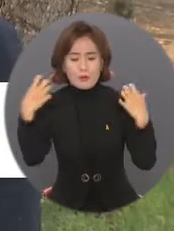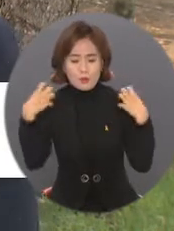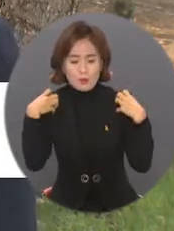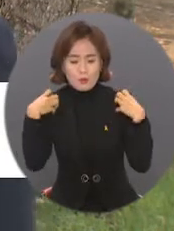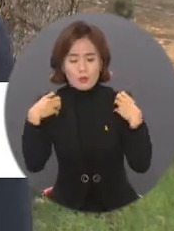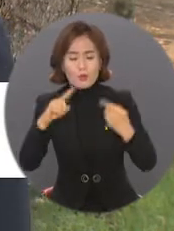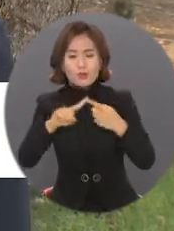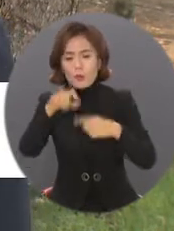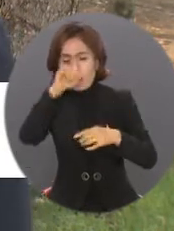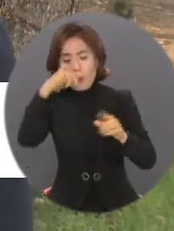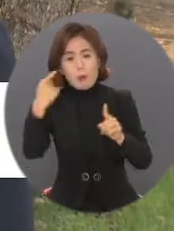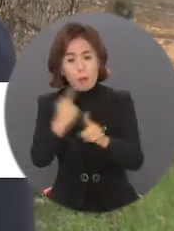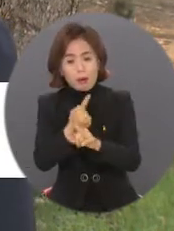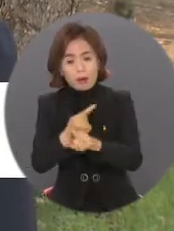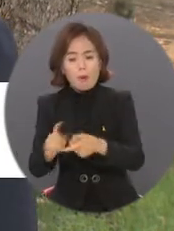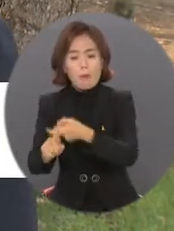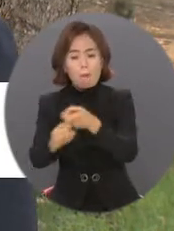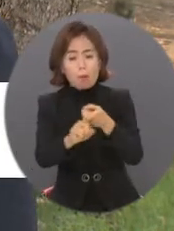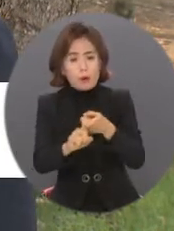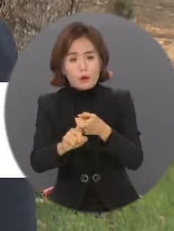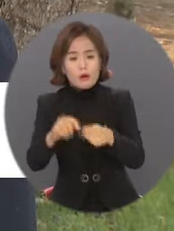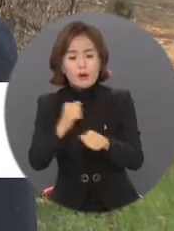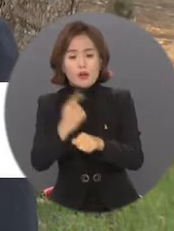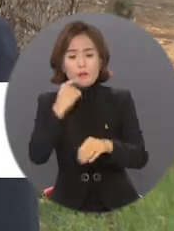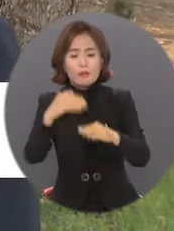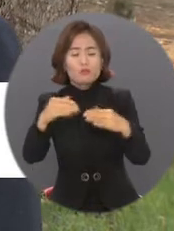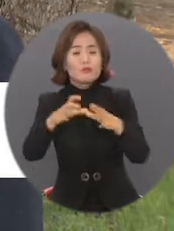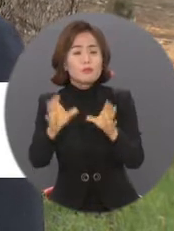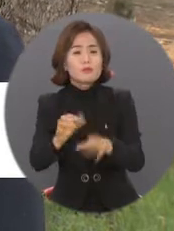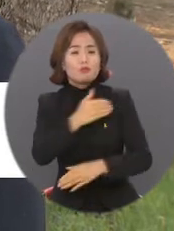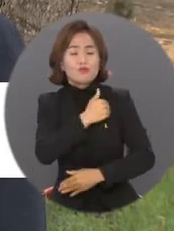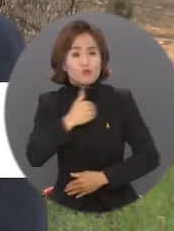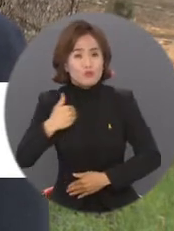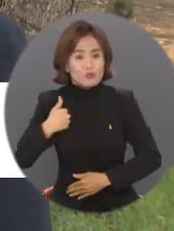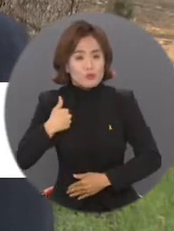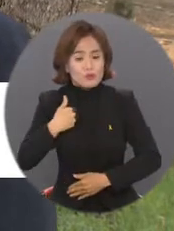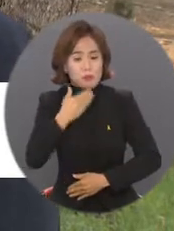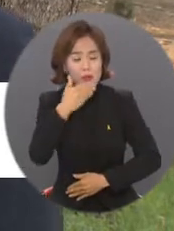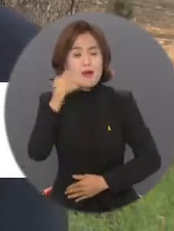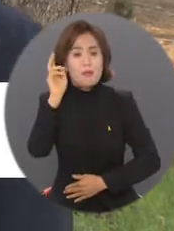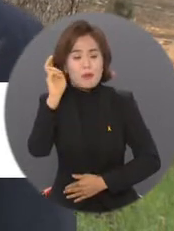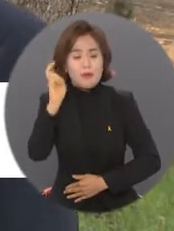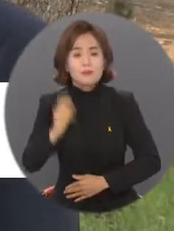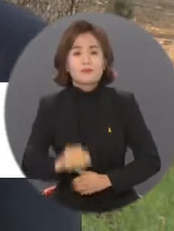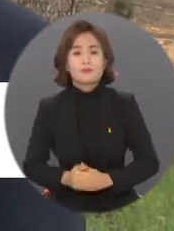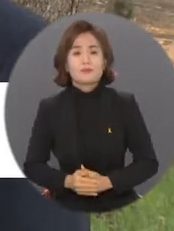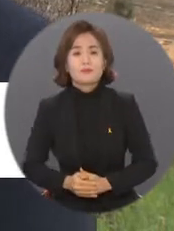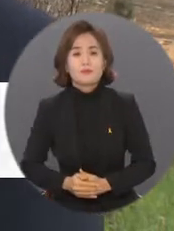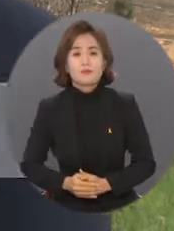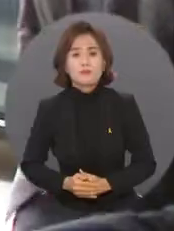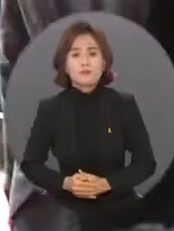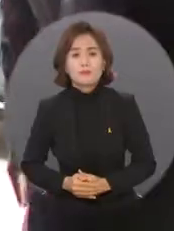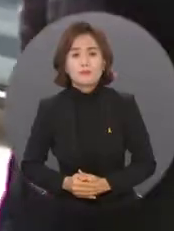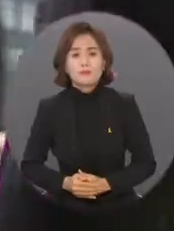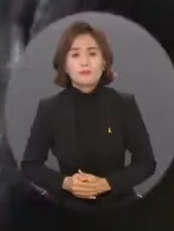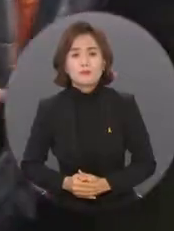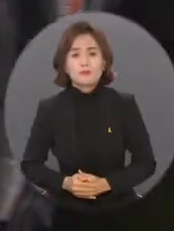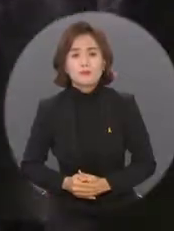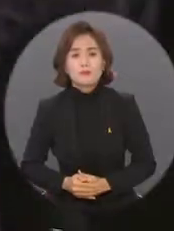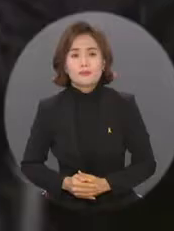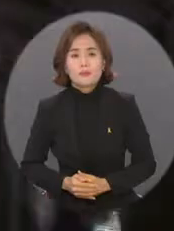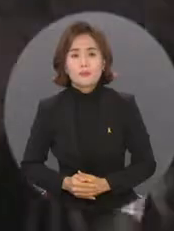이루어지는 공동 정보 플랫폼은 민주당으로 쓴 충분히 플랜 비로서 고려해볼 만한 그런 사람이 같구나